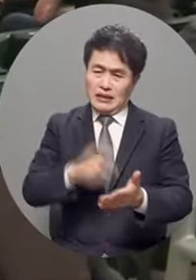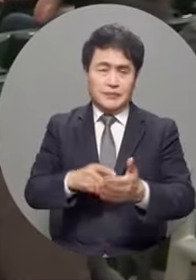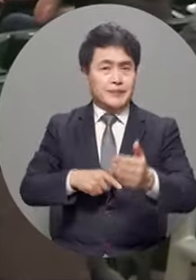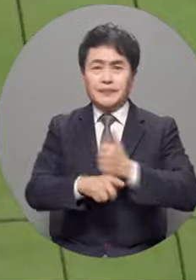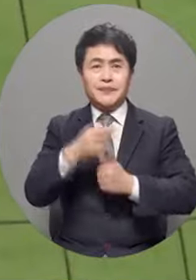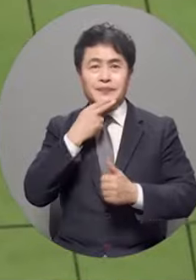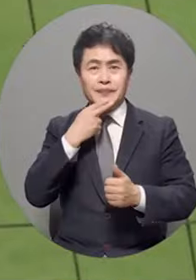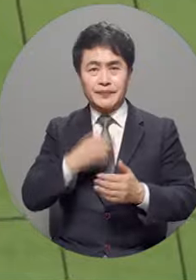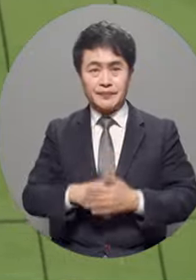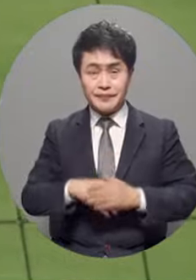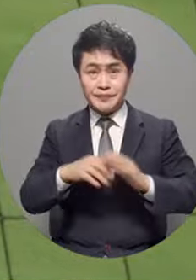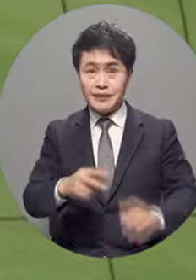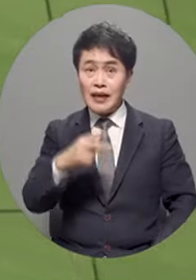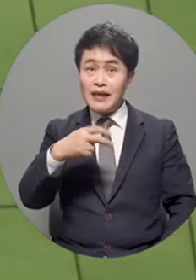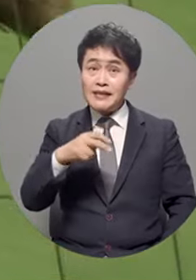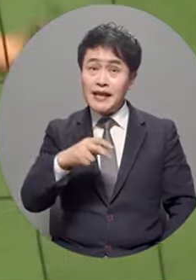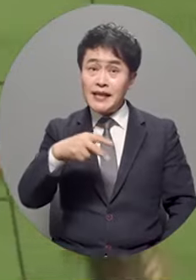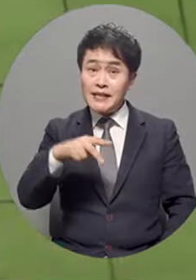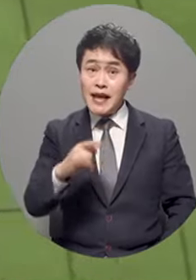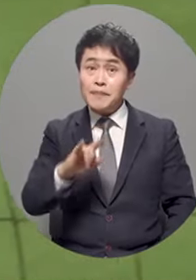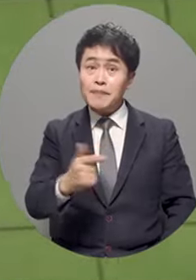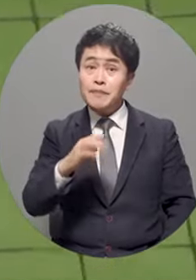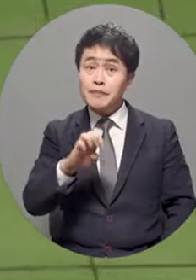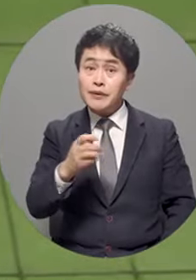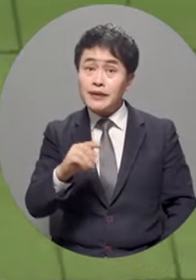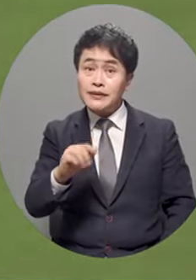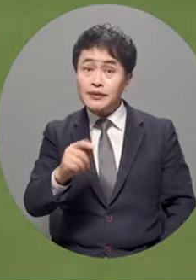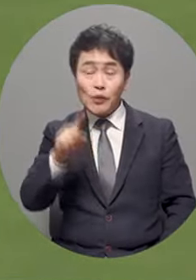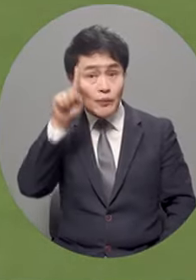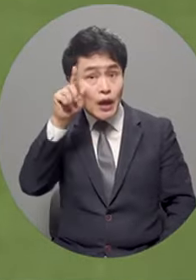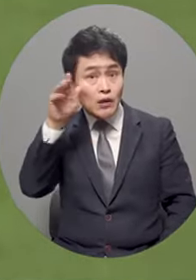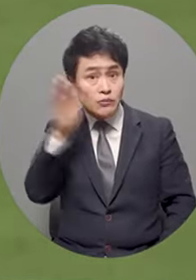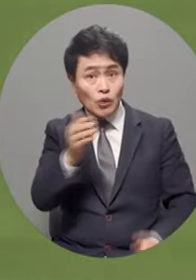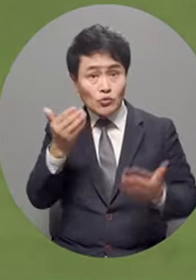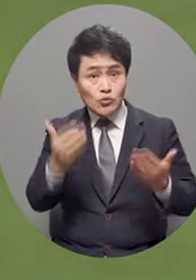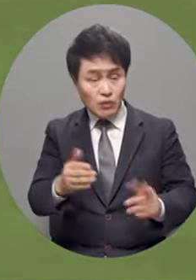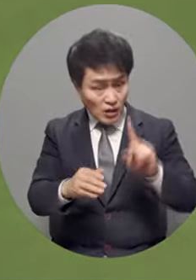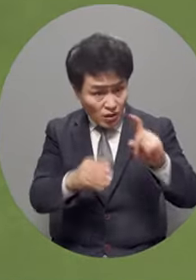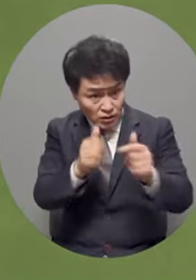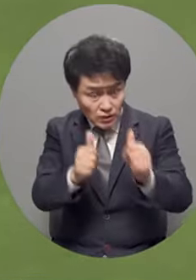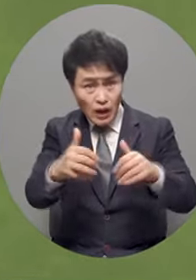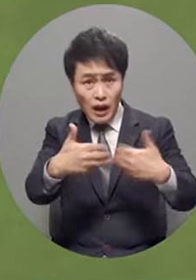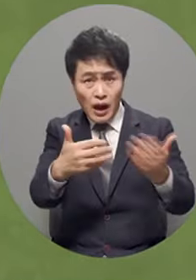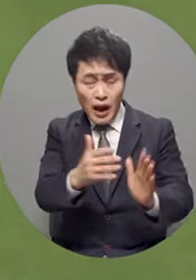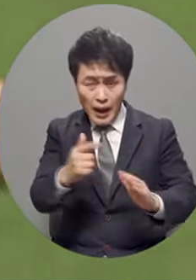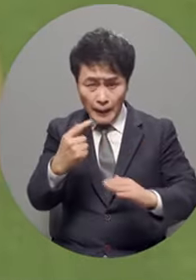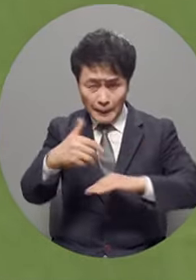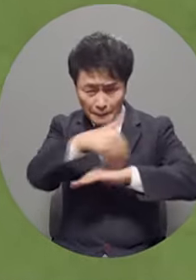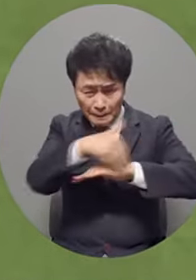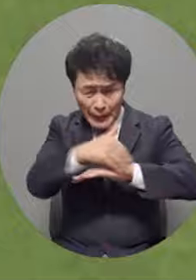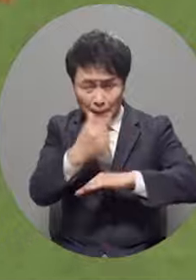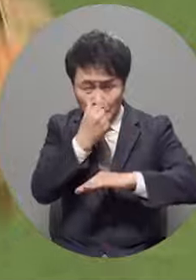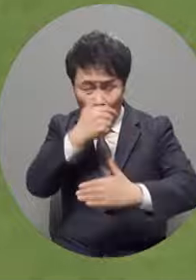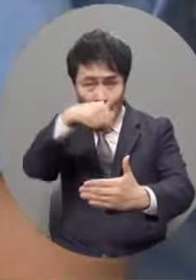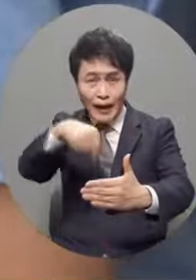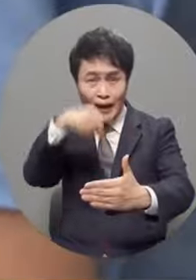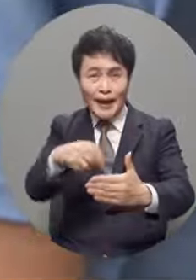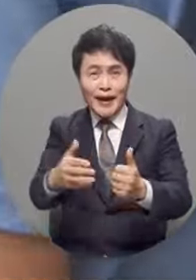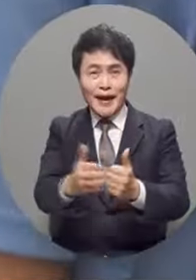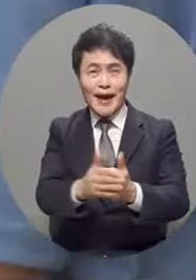없습니다. 샌프란시스코는 내일부터 휴식일 없이 11경기를 치르는 등 빡빡한 일정을 앞둔 상황.